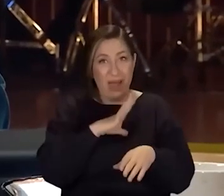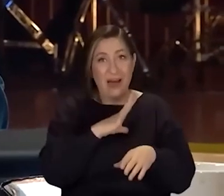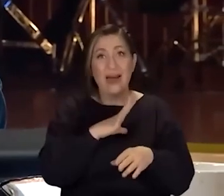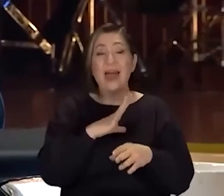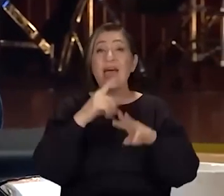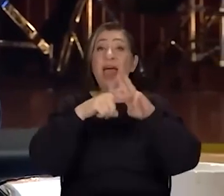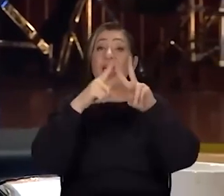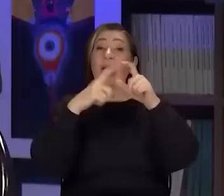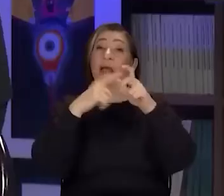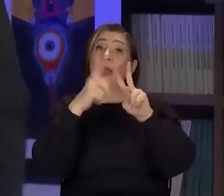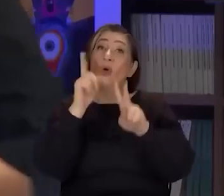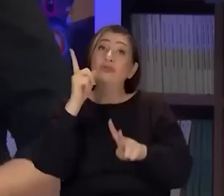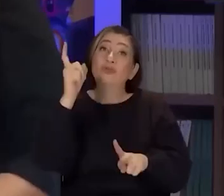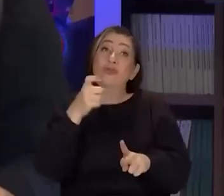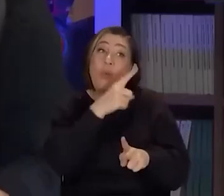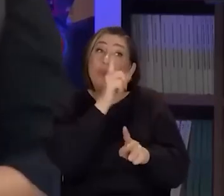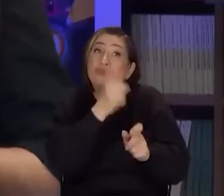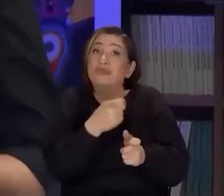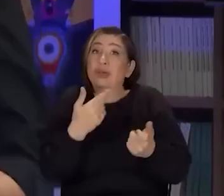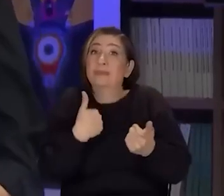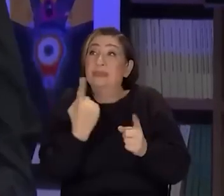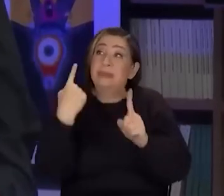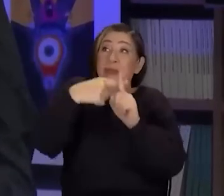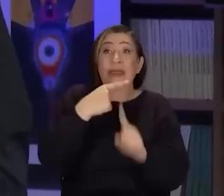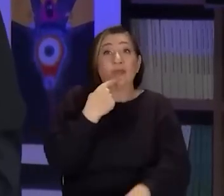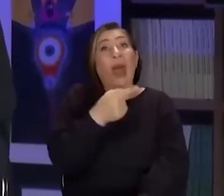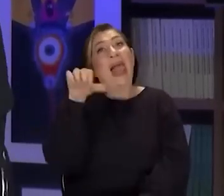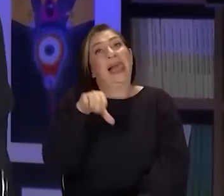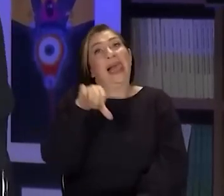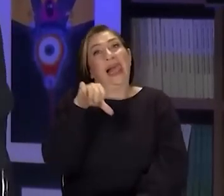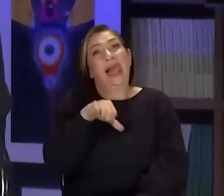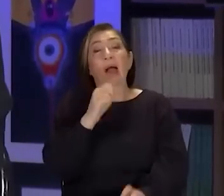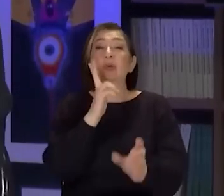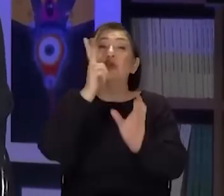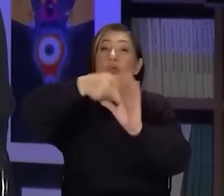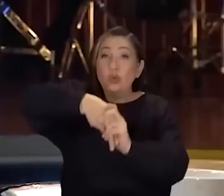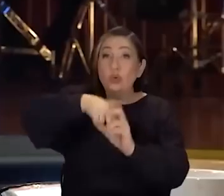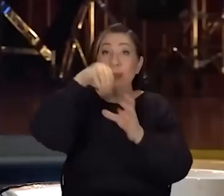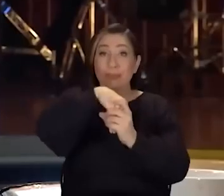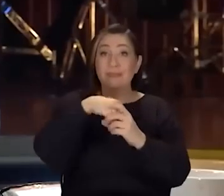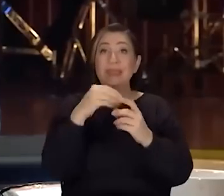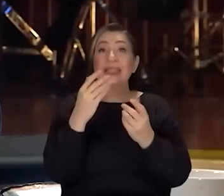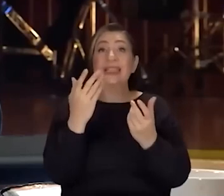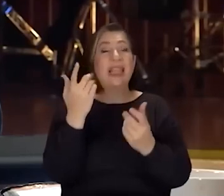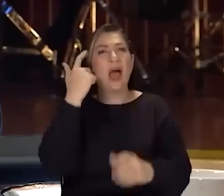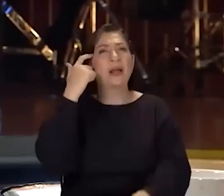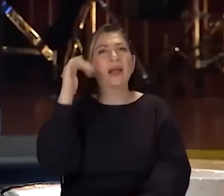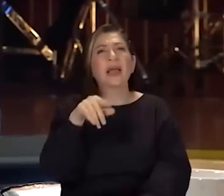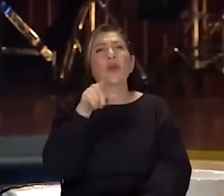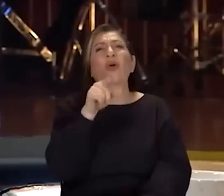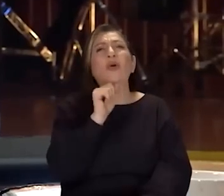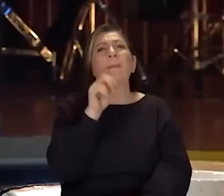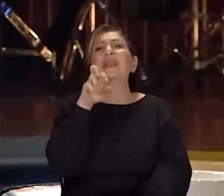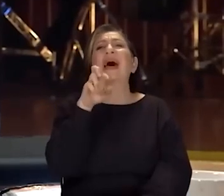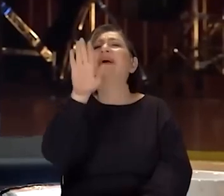Vallahi Engin sonra... Hoca buldu, biliyorsunuz. Engin Hoca bir şey bulunca biz üstüne bir şey evet. söyleyemiyoruz. Evet, üçü bir arada. Ne geliyor? Pınar, ne geliyor